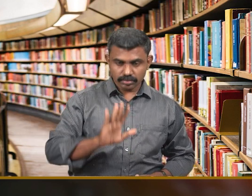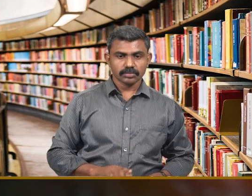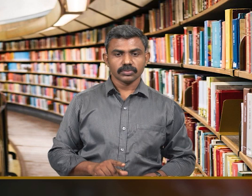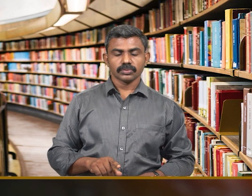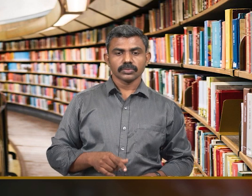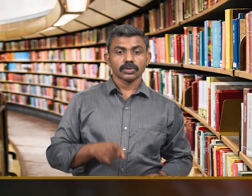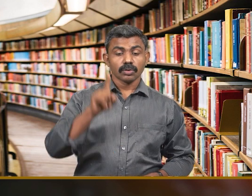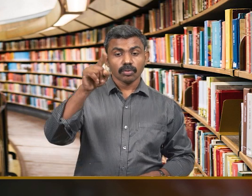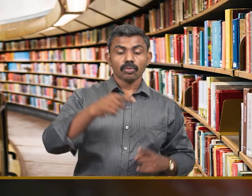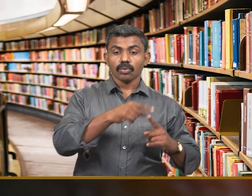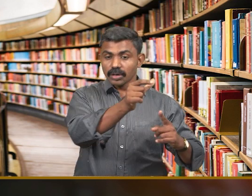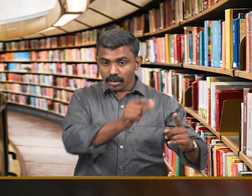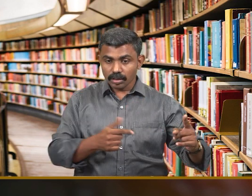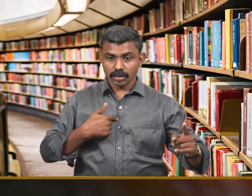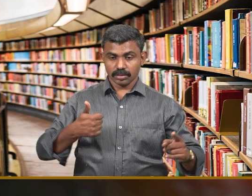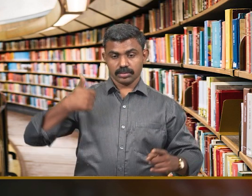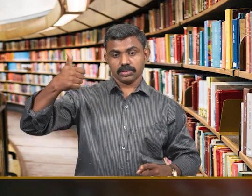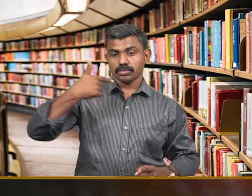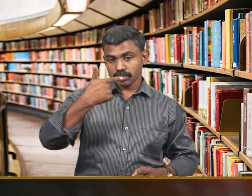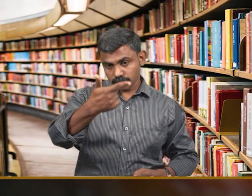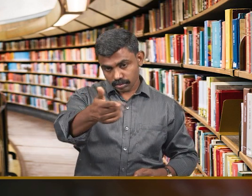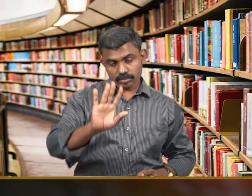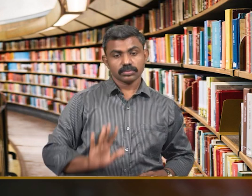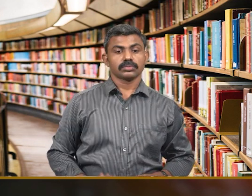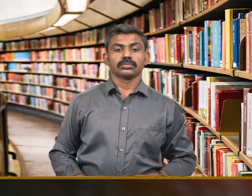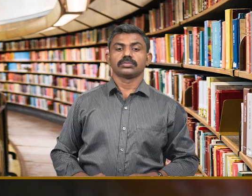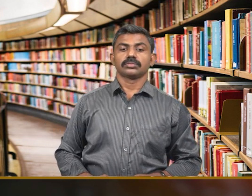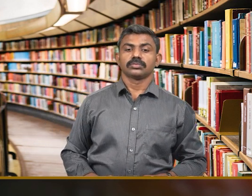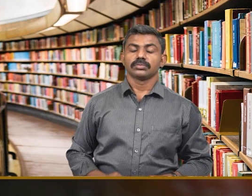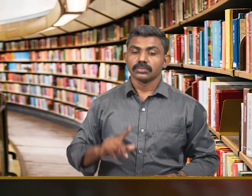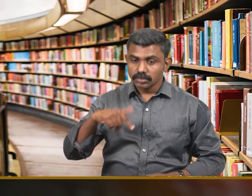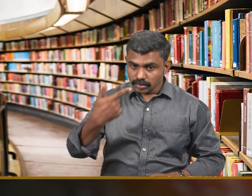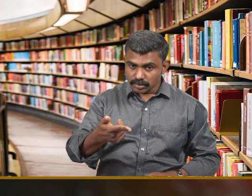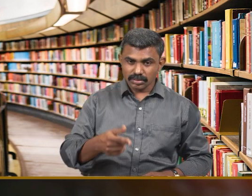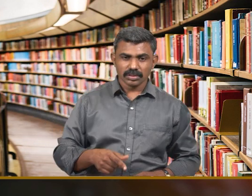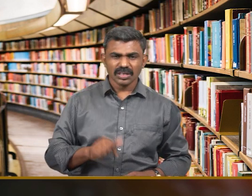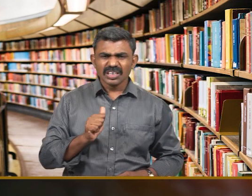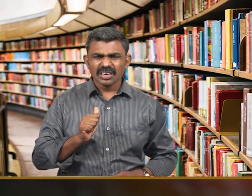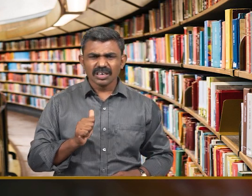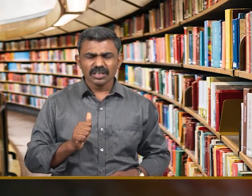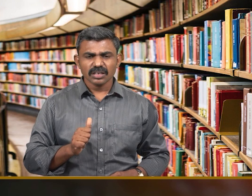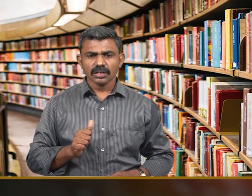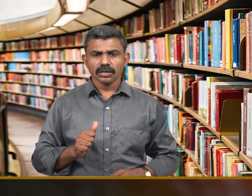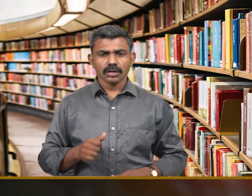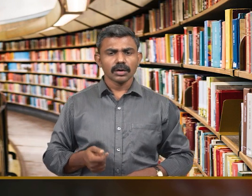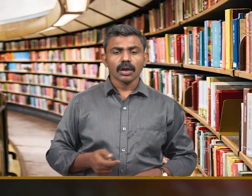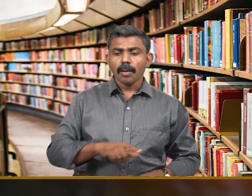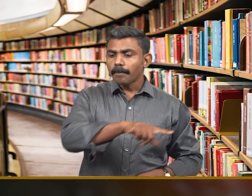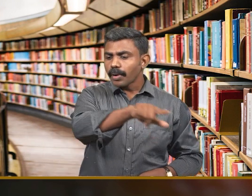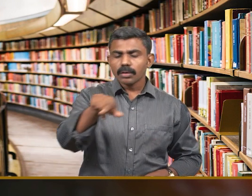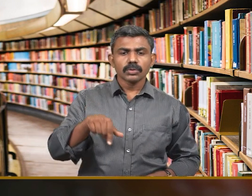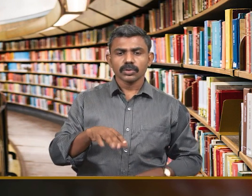ஒரே தலைவர் அந்த ஒரு கொள்கையை மனசில் வச்சுக்கிட்டு என்ன செய்கிறாங்க, முசோலினி செய்கிறார். ஸோ இதனால் என்ன ஆகுதுன்னா பாராளுமன்றத்தை